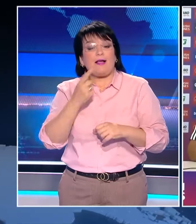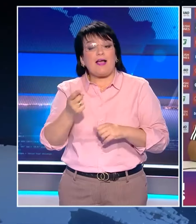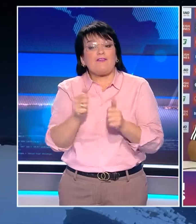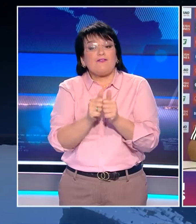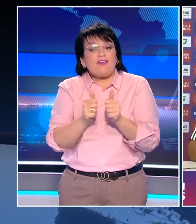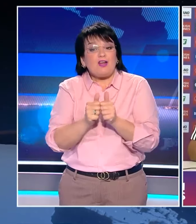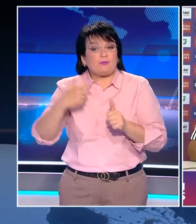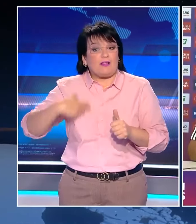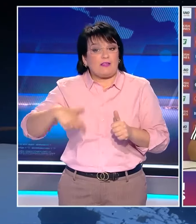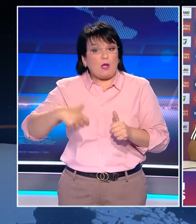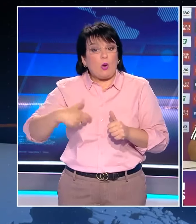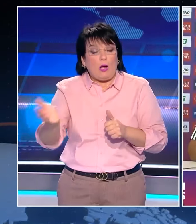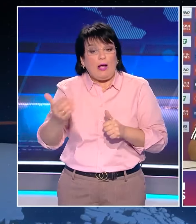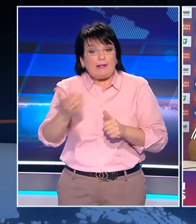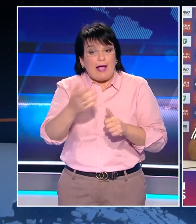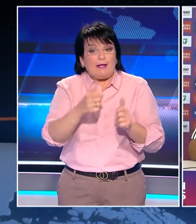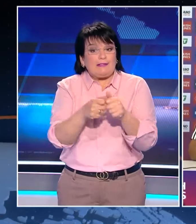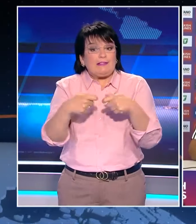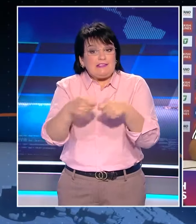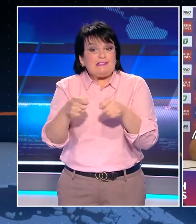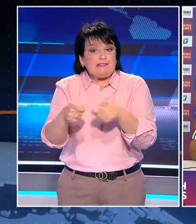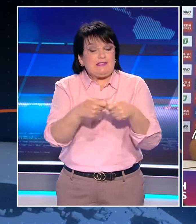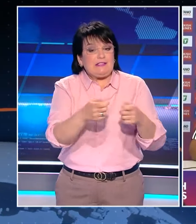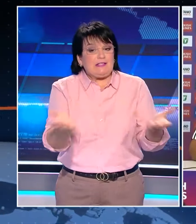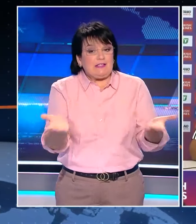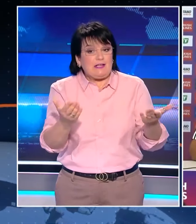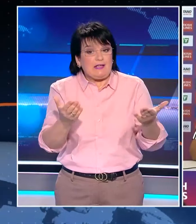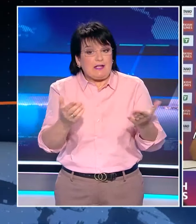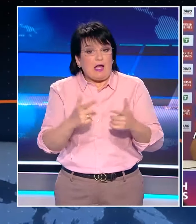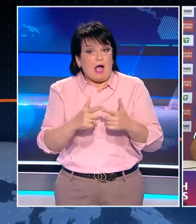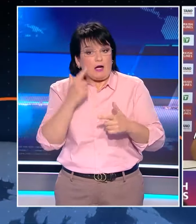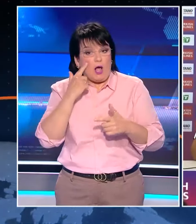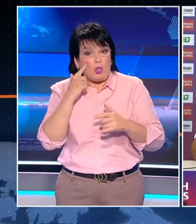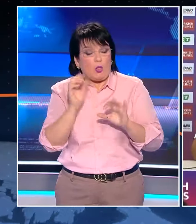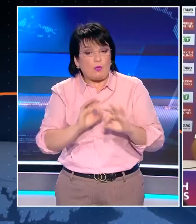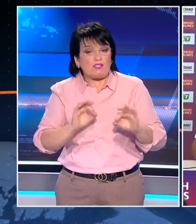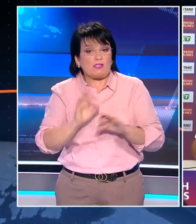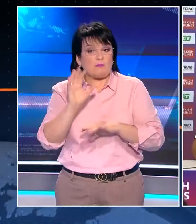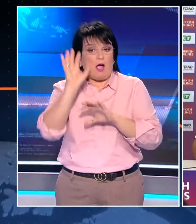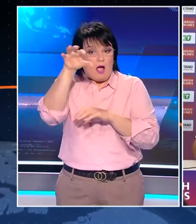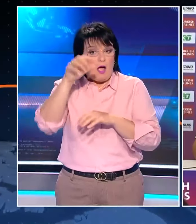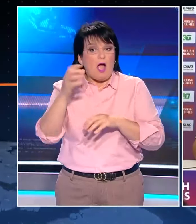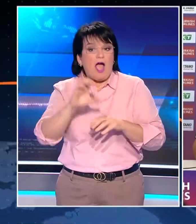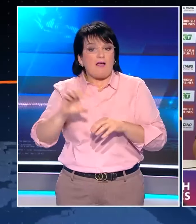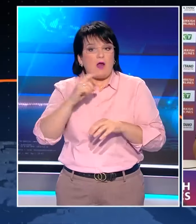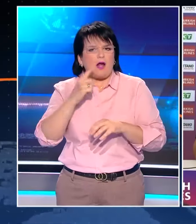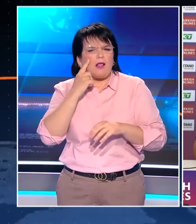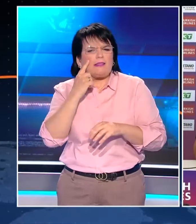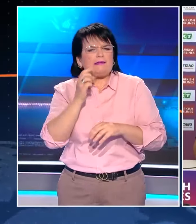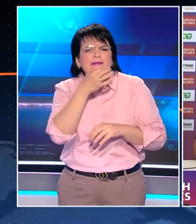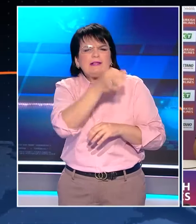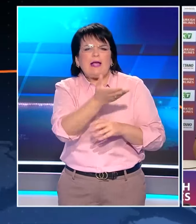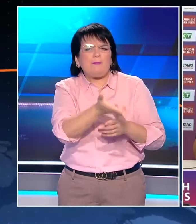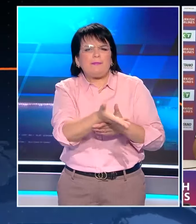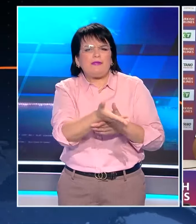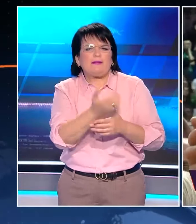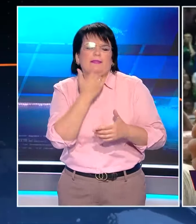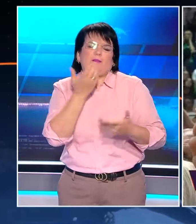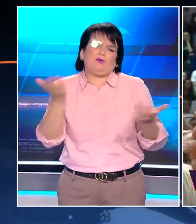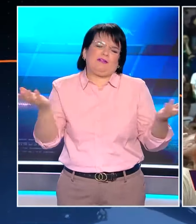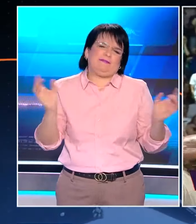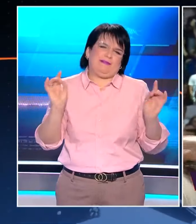take for Παναθηναϊκός fans final four tickets. Nobody believes him. And now who will say to him something? Nobody can say to him